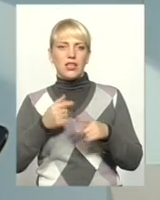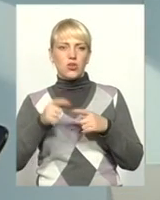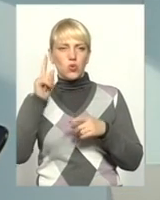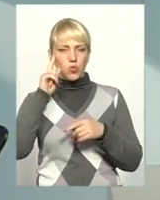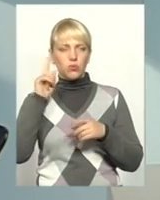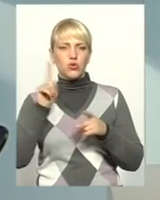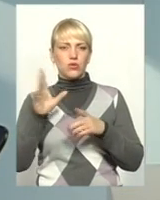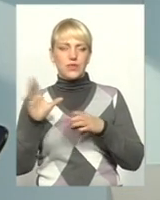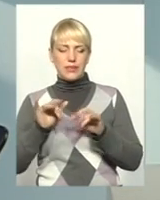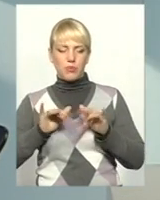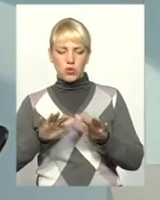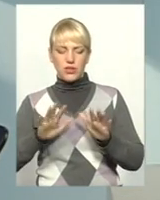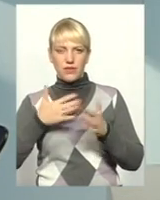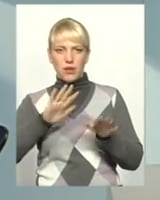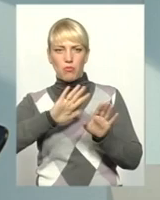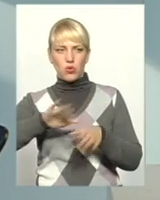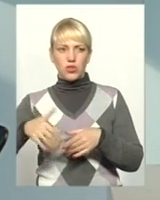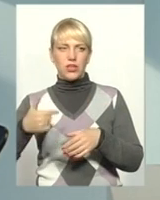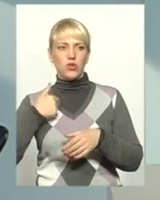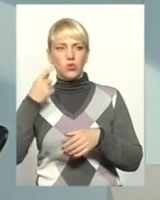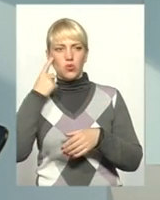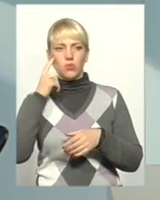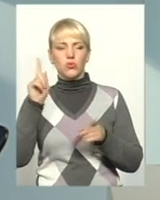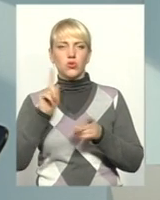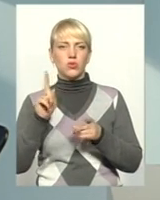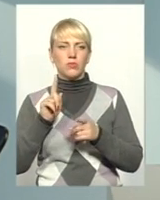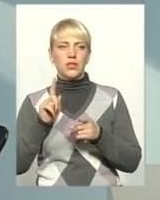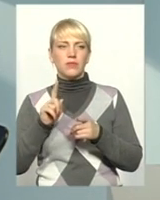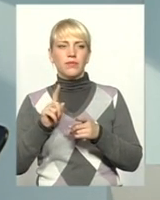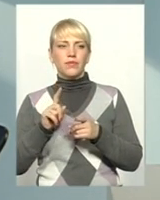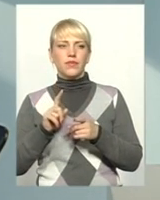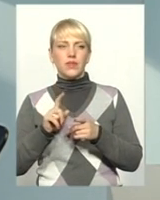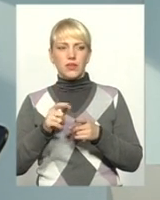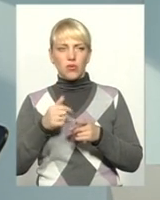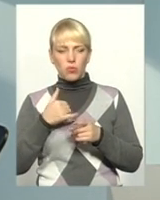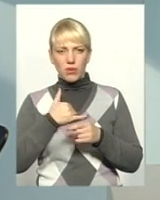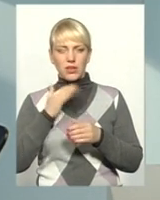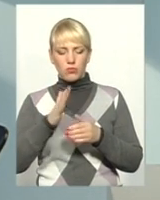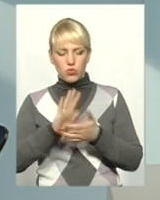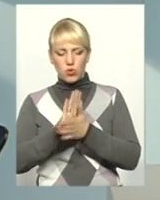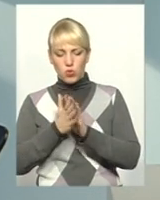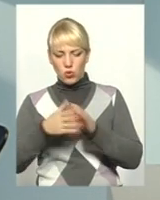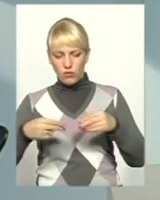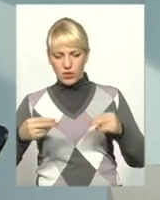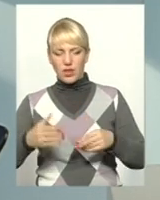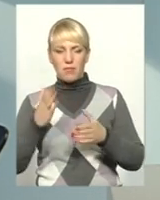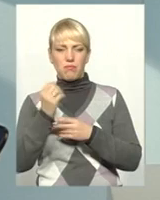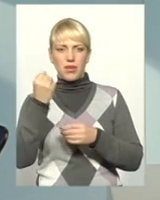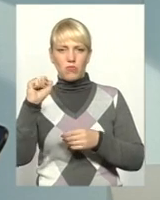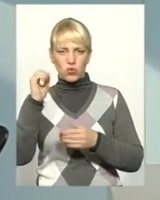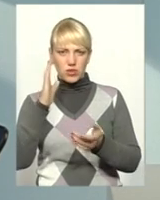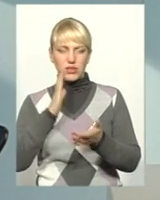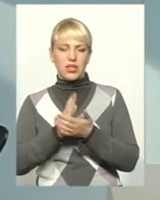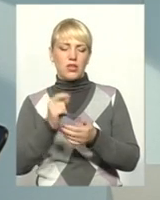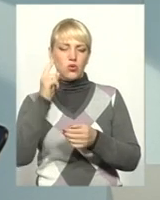щоб не відволікати на такі на теми. Має бути заключний договір, переможець є. Я думаю, що